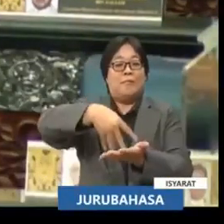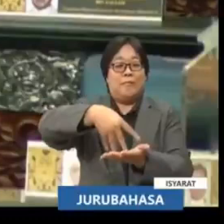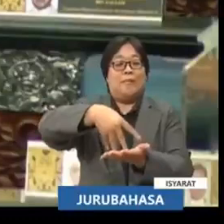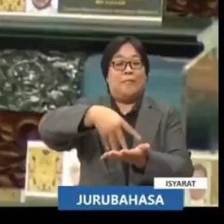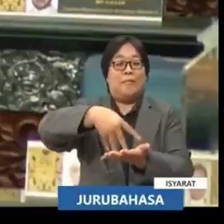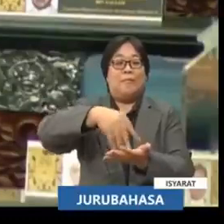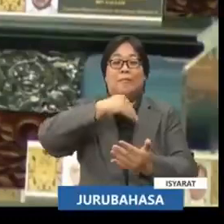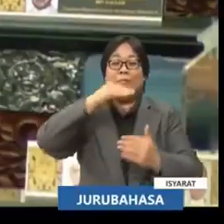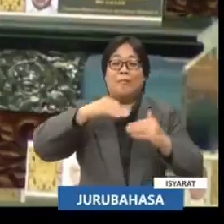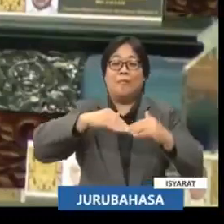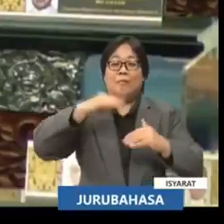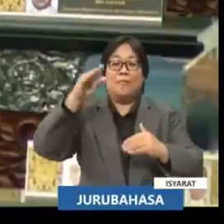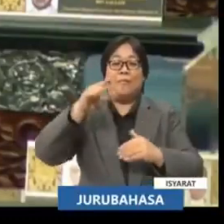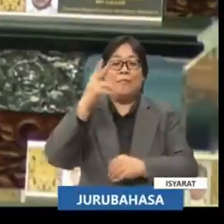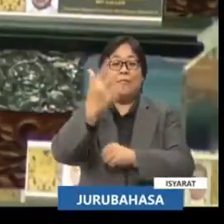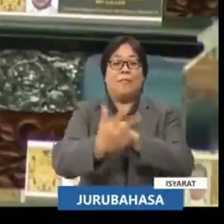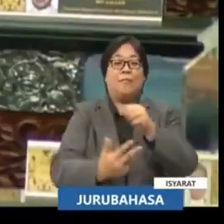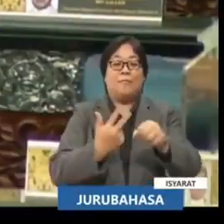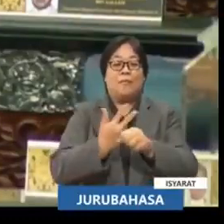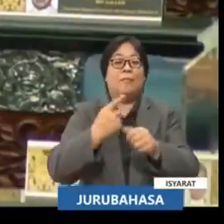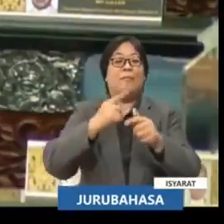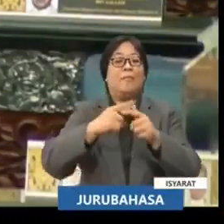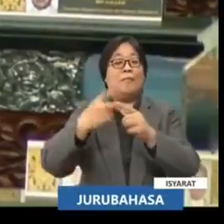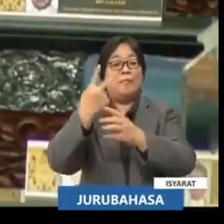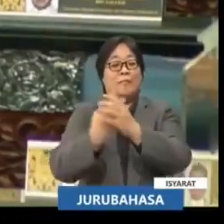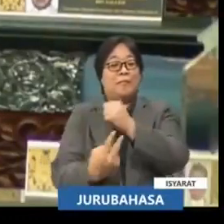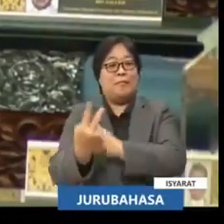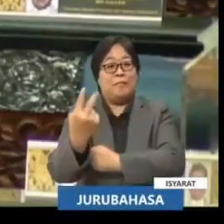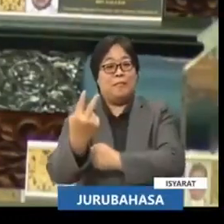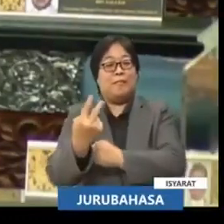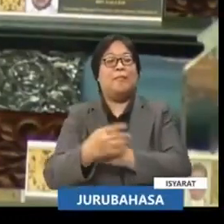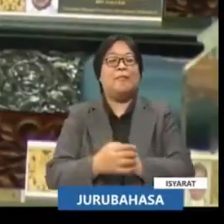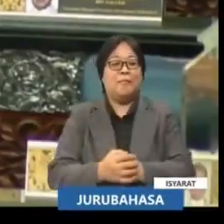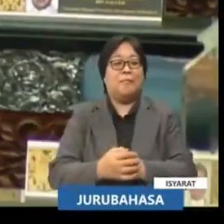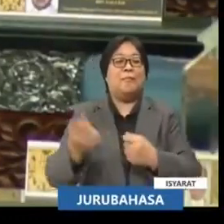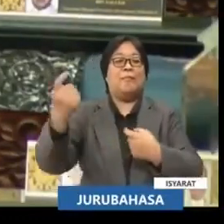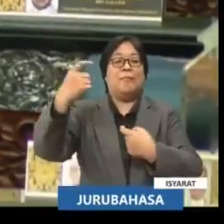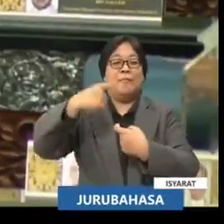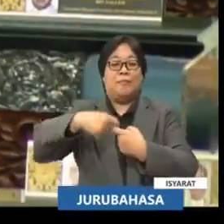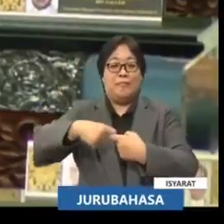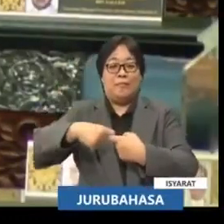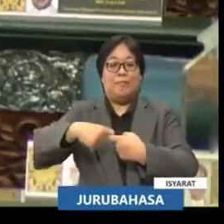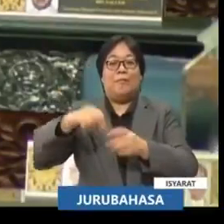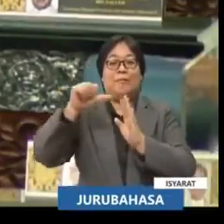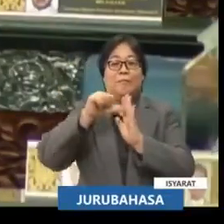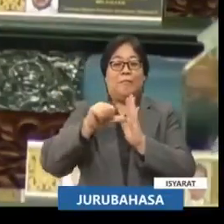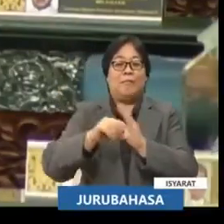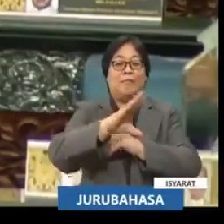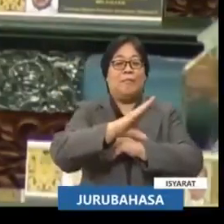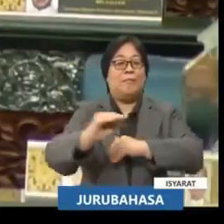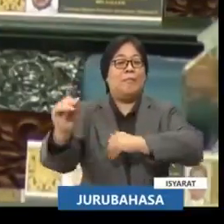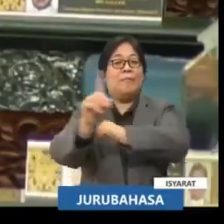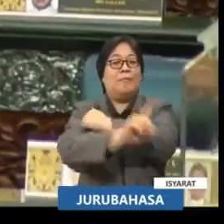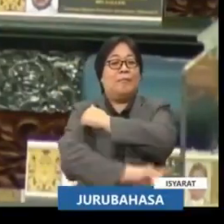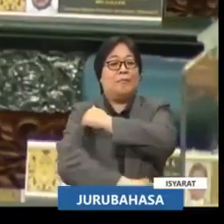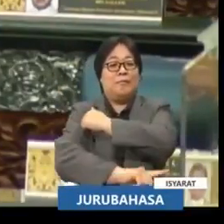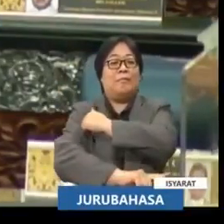dipenjarakan tidak melebihi 3 tahun atau kedua-duanya sekali yang bersangkutan akta dan denda